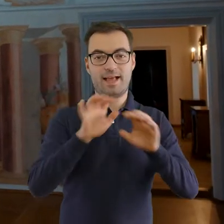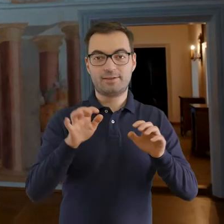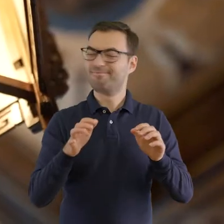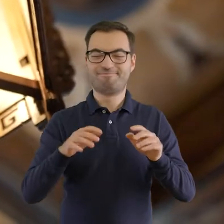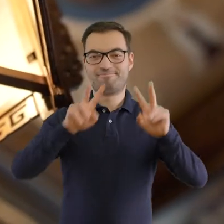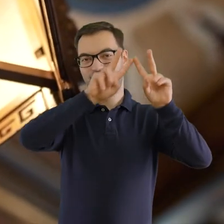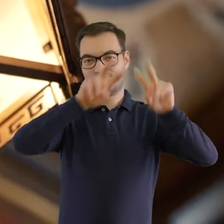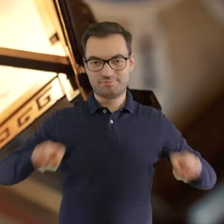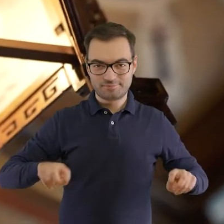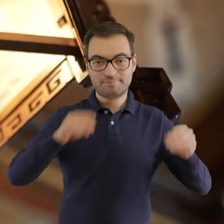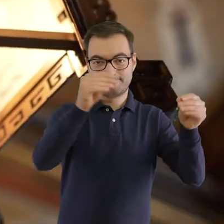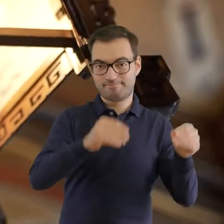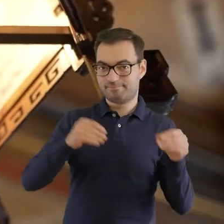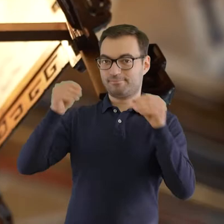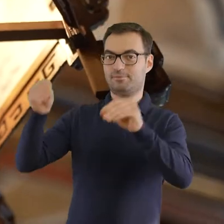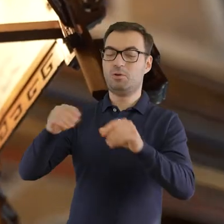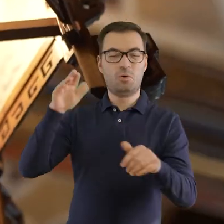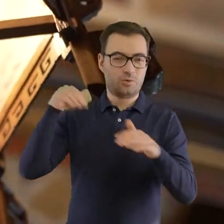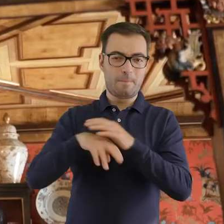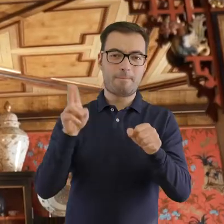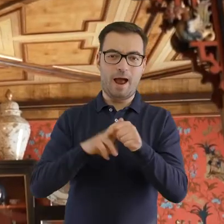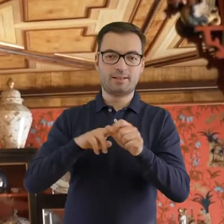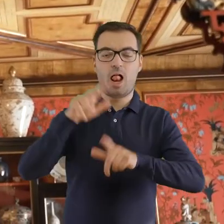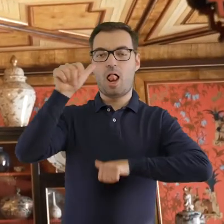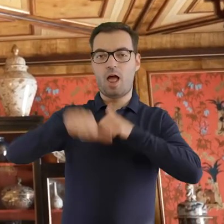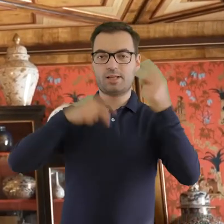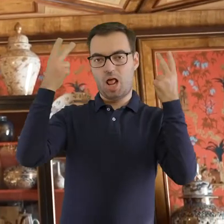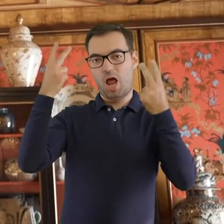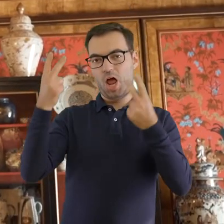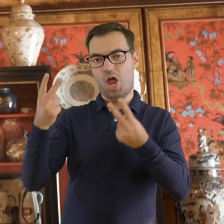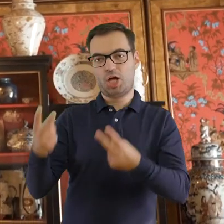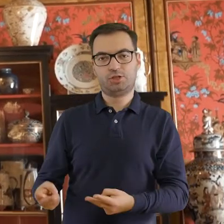było zdjąć i trafił on na wiele lat do magazynu.